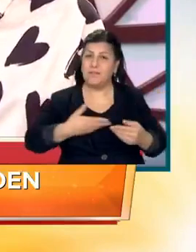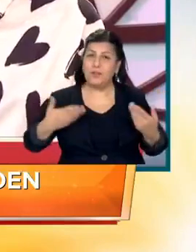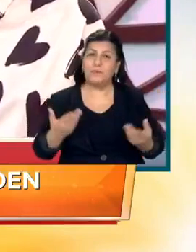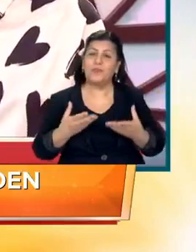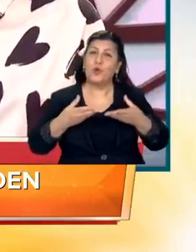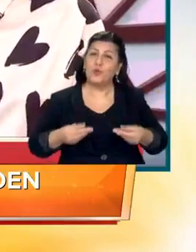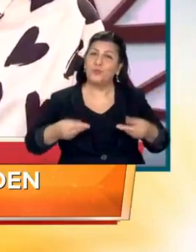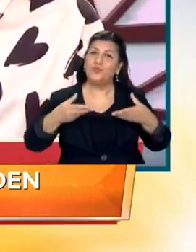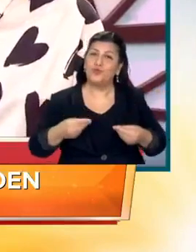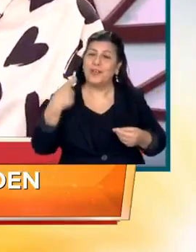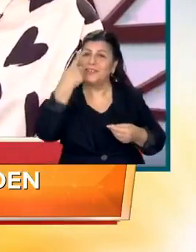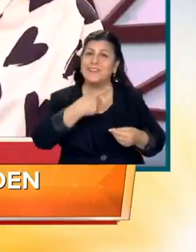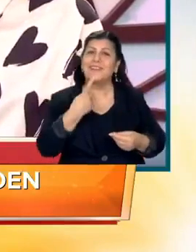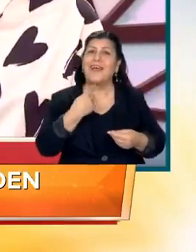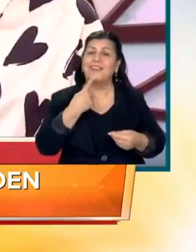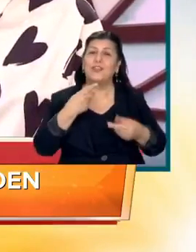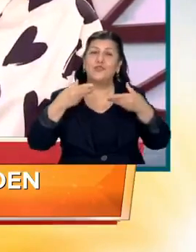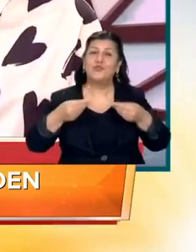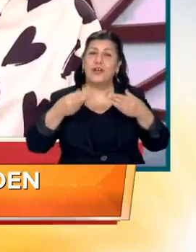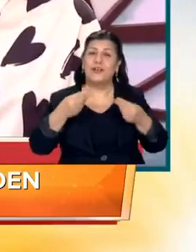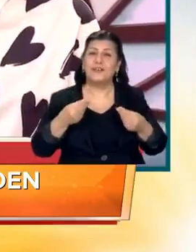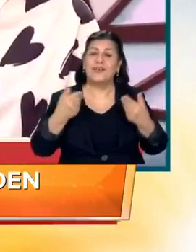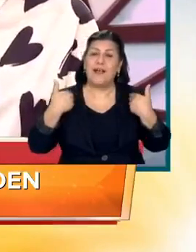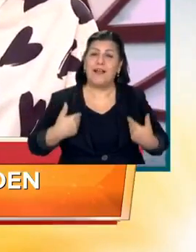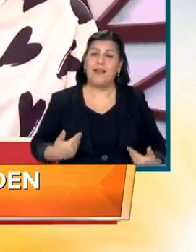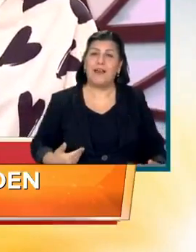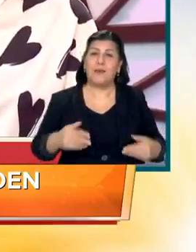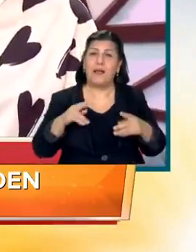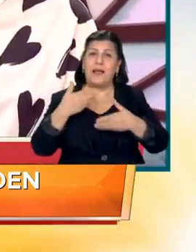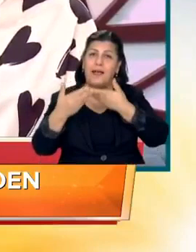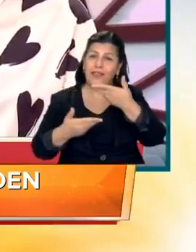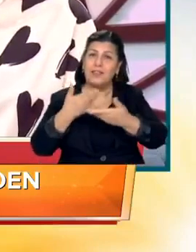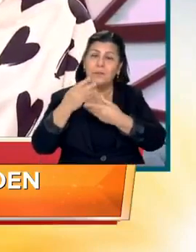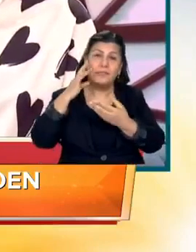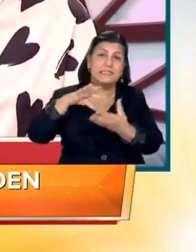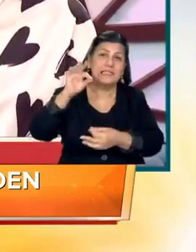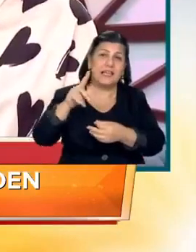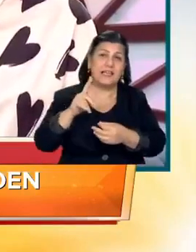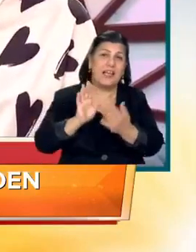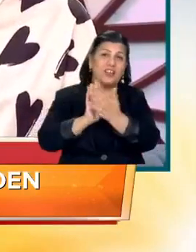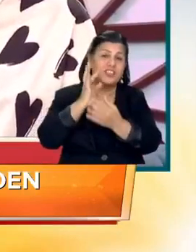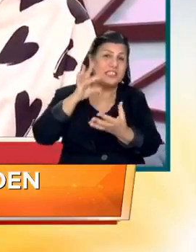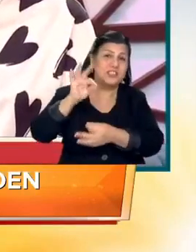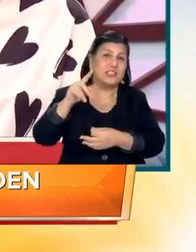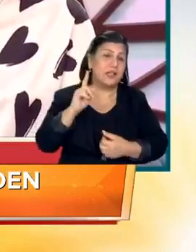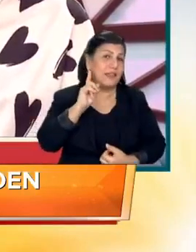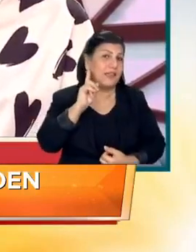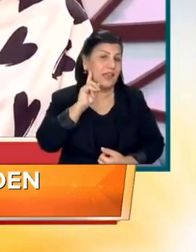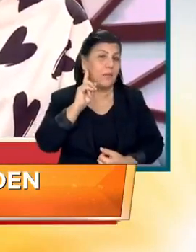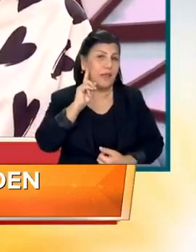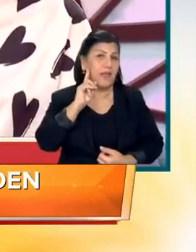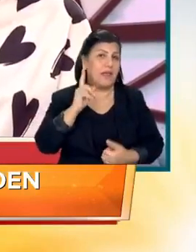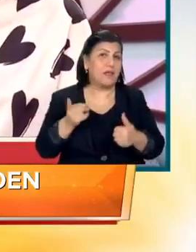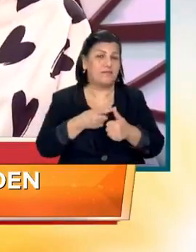yumuşak bir tarzda insani bir tarzda halini anlatan bir şey insanların dinleme olasılığı daha yüksektir O yüzden